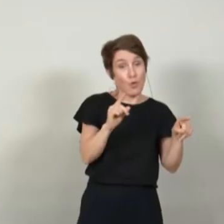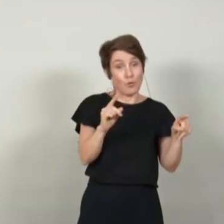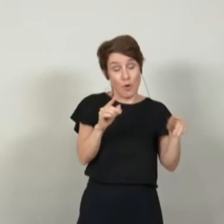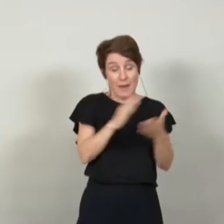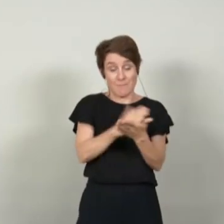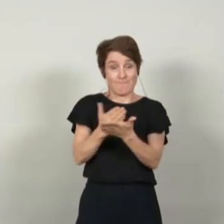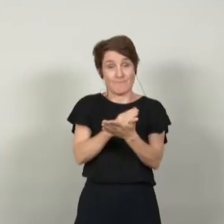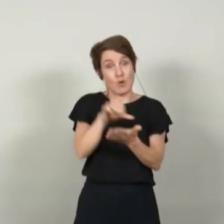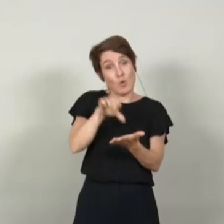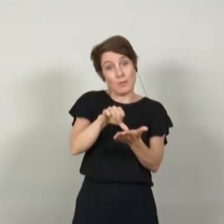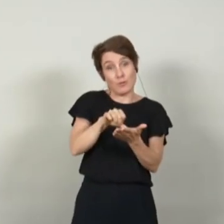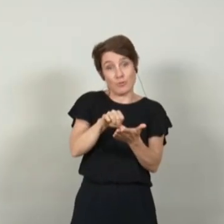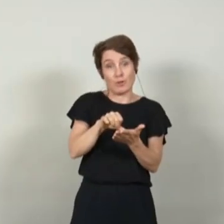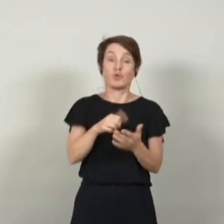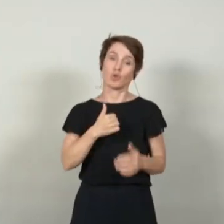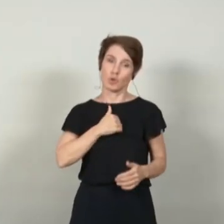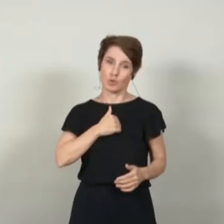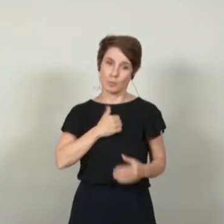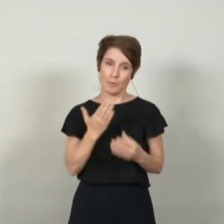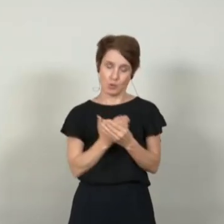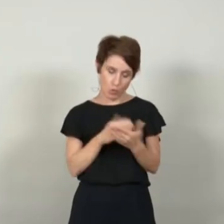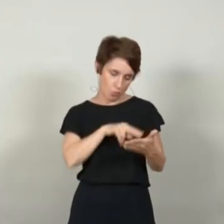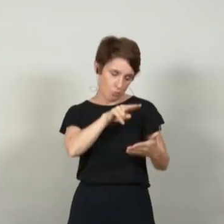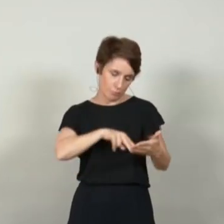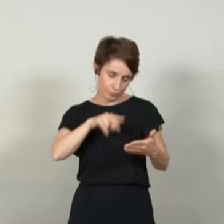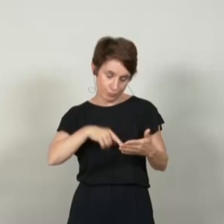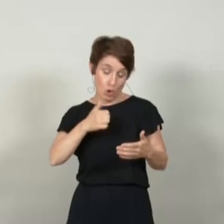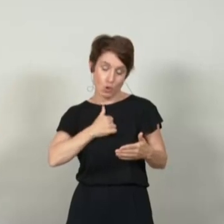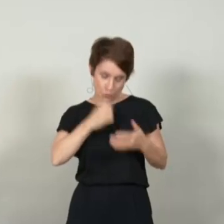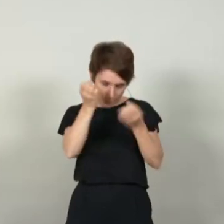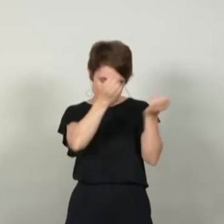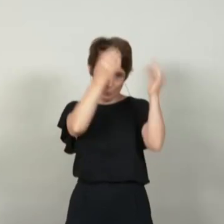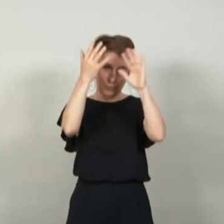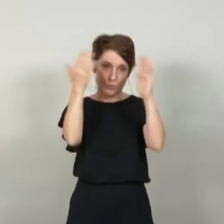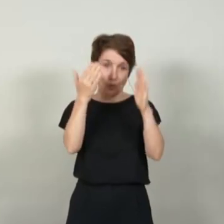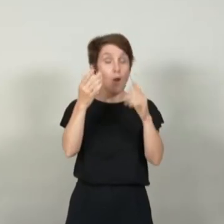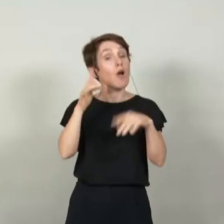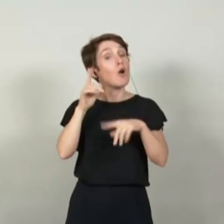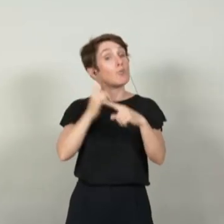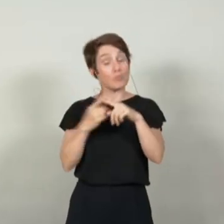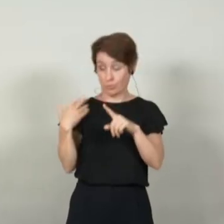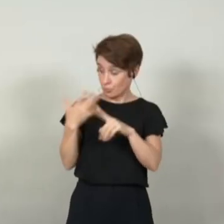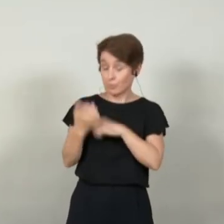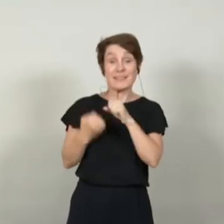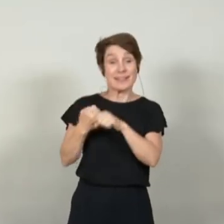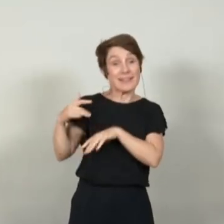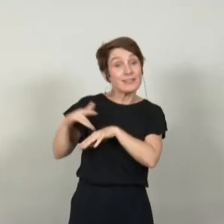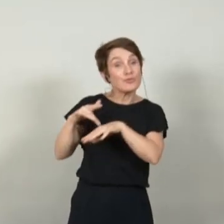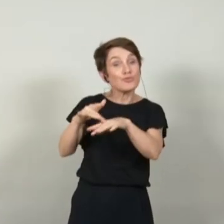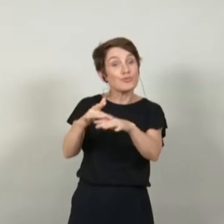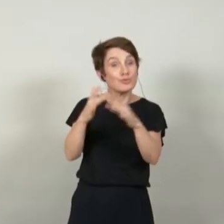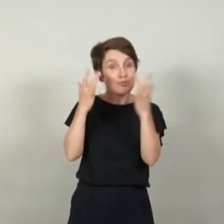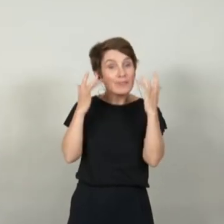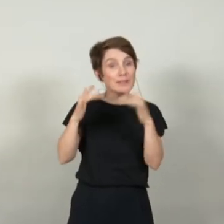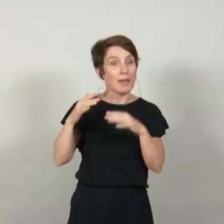l'interprétation que nous nous avons fait de ce document mais aussi de ce que nous avons vécu tout au long de cette année capitale verte pour commencer nous